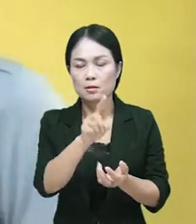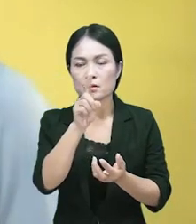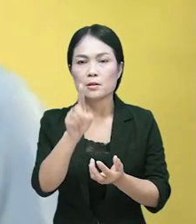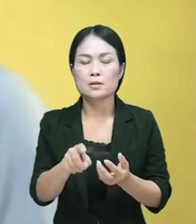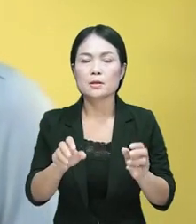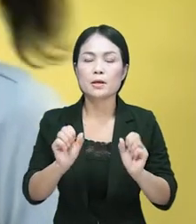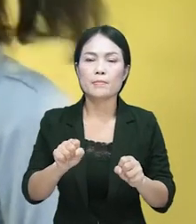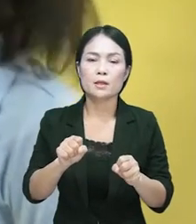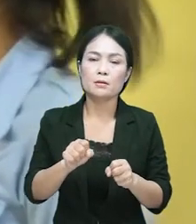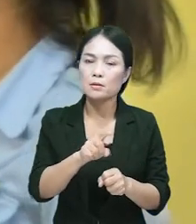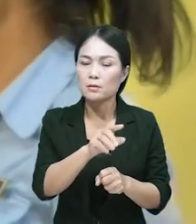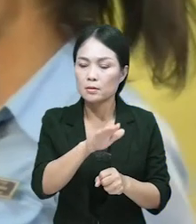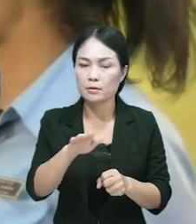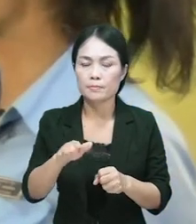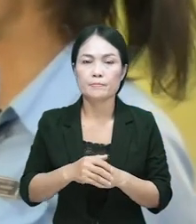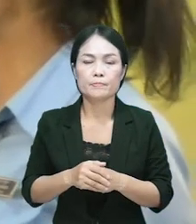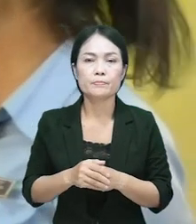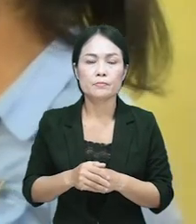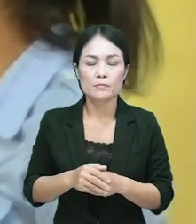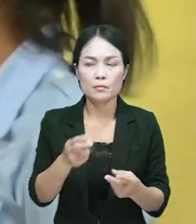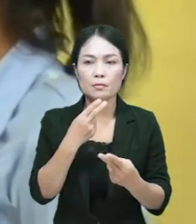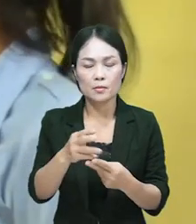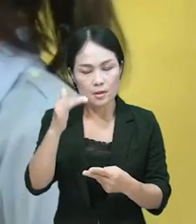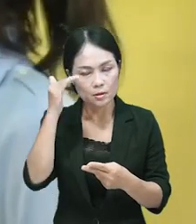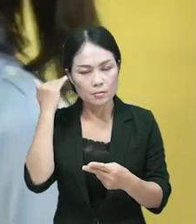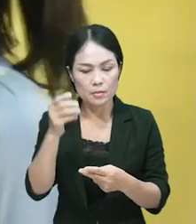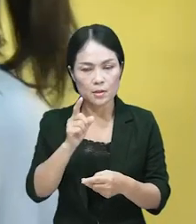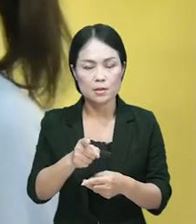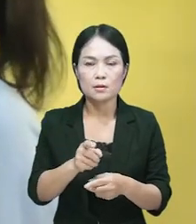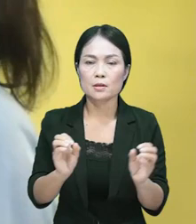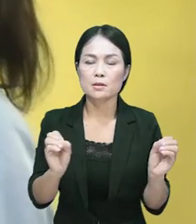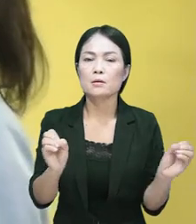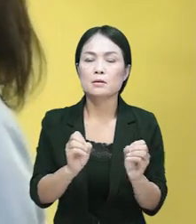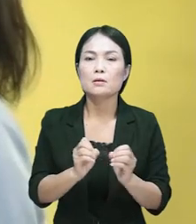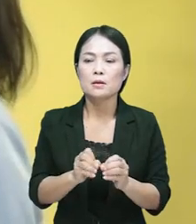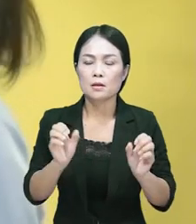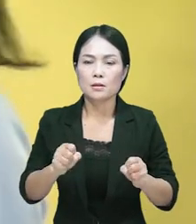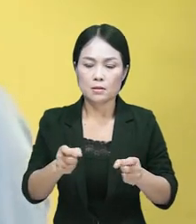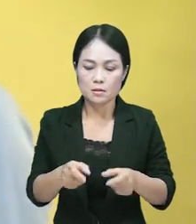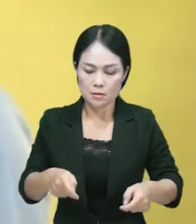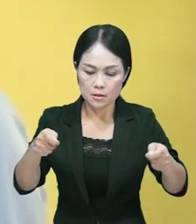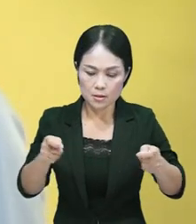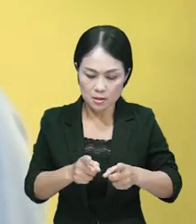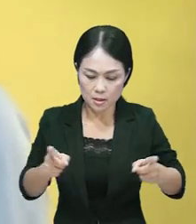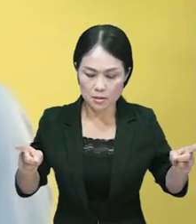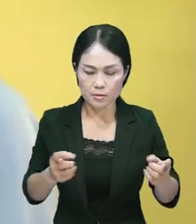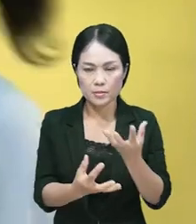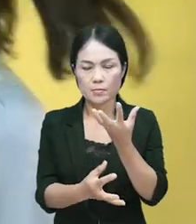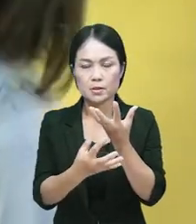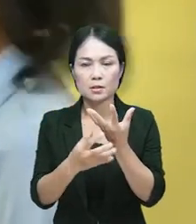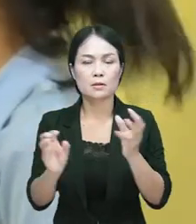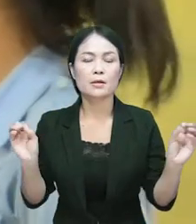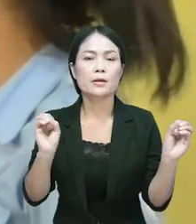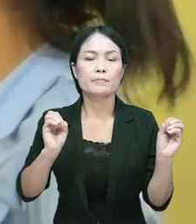កូនចាចម្លើយគឺបរិញ្ញនោះមិនចាំបាច់រកឆ្នាំងវែងមកស្លទេណាកូនណា